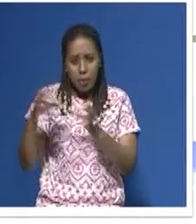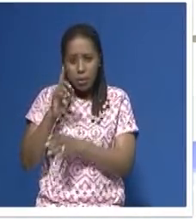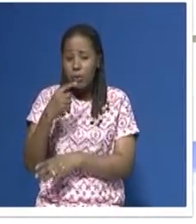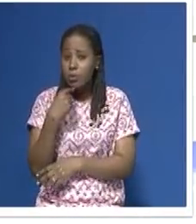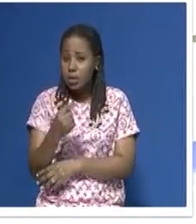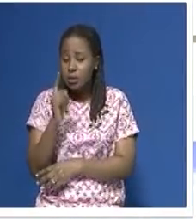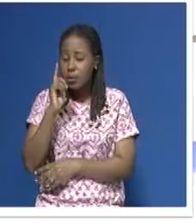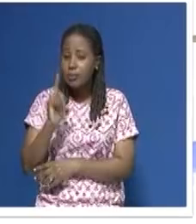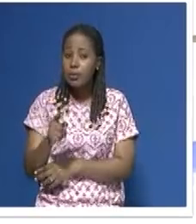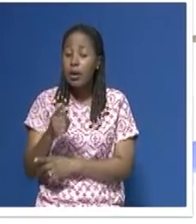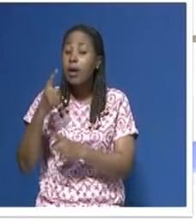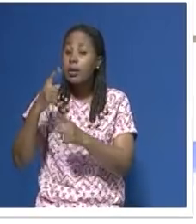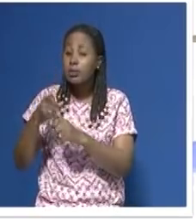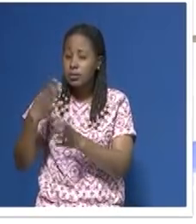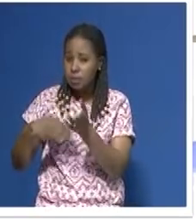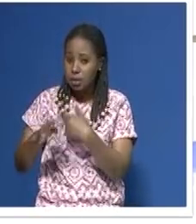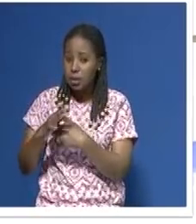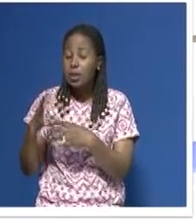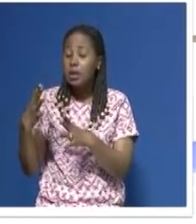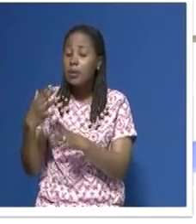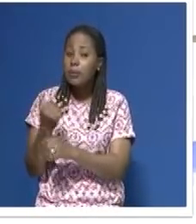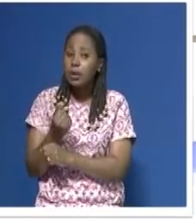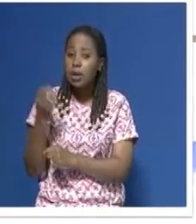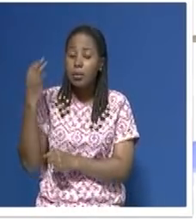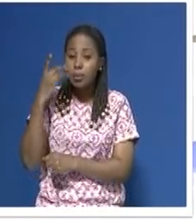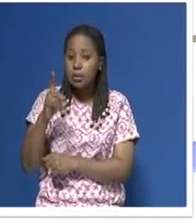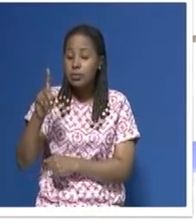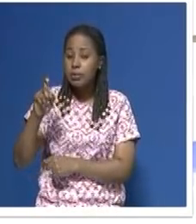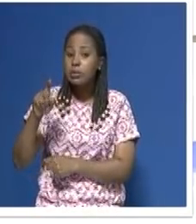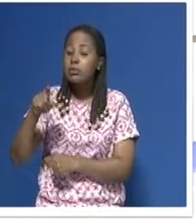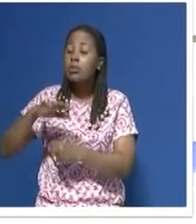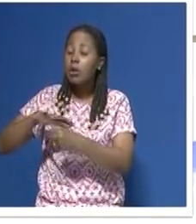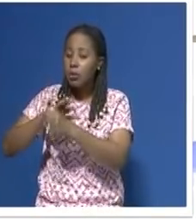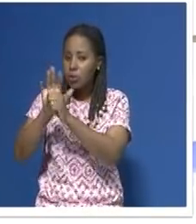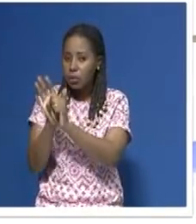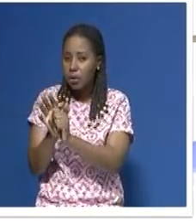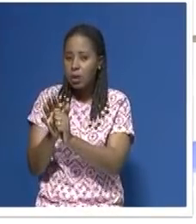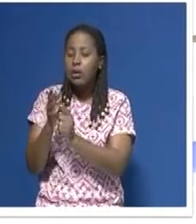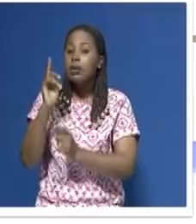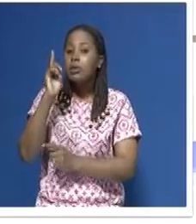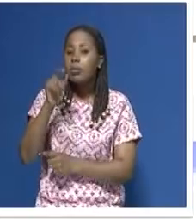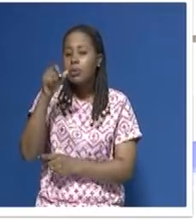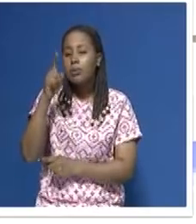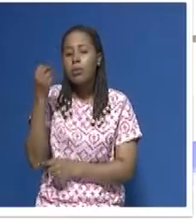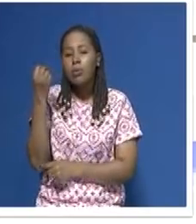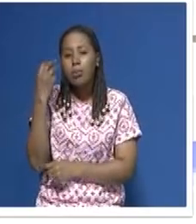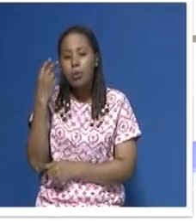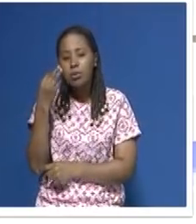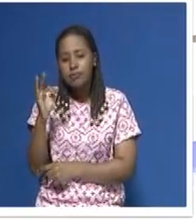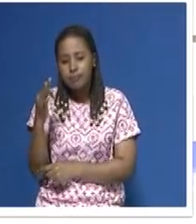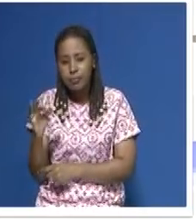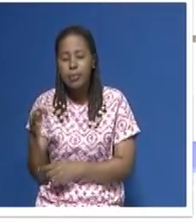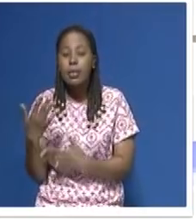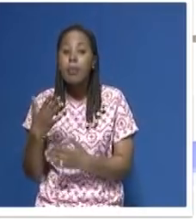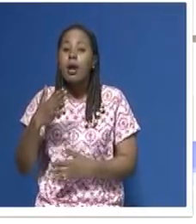ambayo yametajwa kuwa katika hatari zaidi ya kupata maambukizi ya virusi vya corona, ikiwemo wale wenye magonjwa fulani